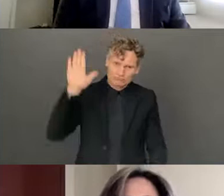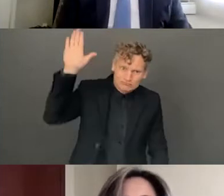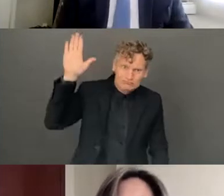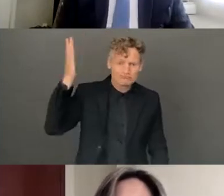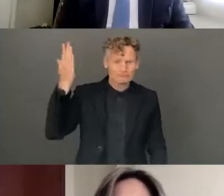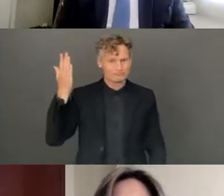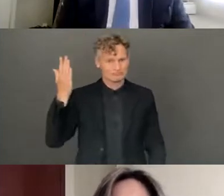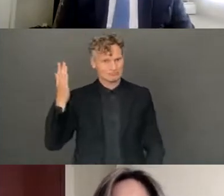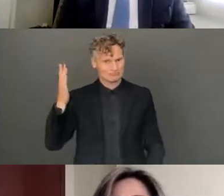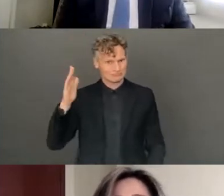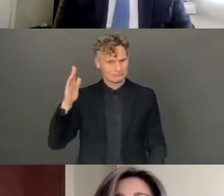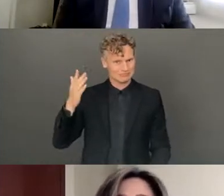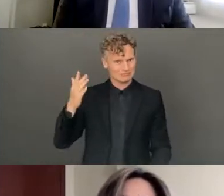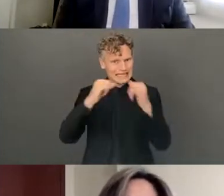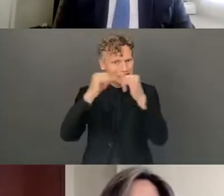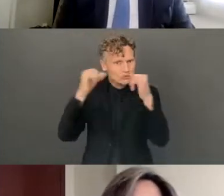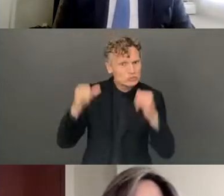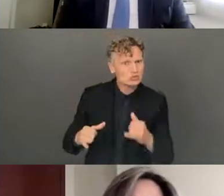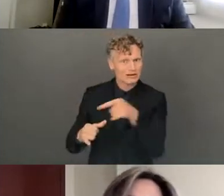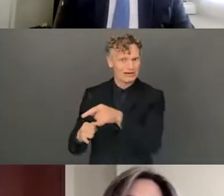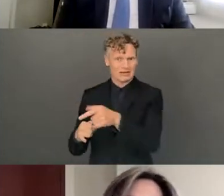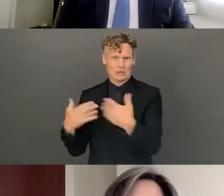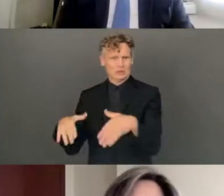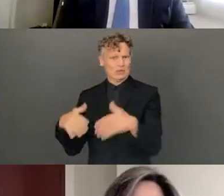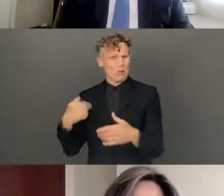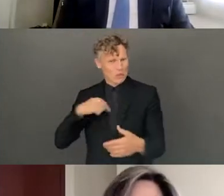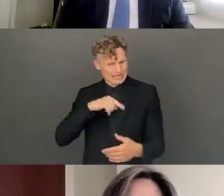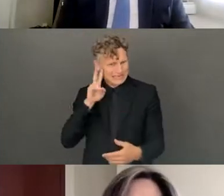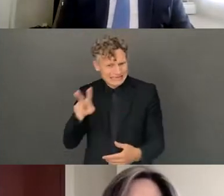faire entendre en termes d'institutionnalisation.